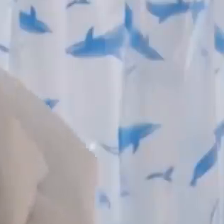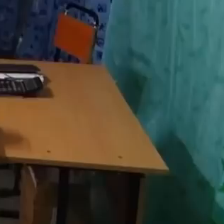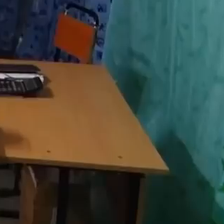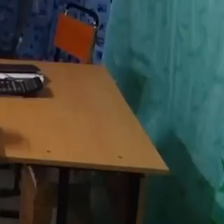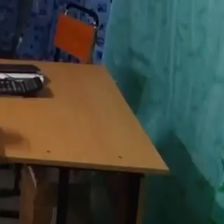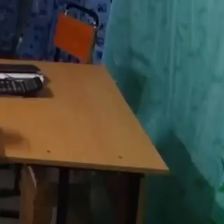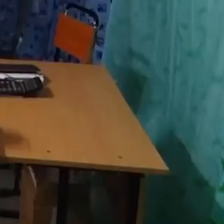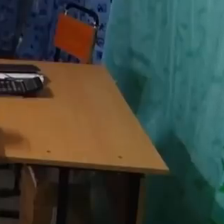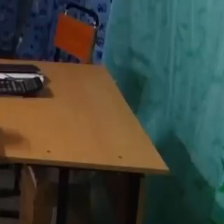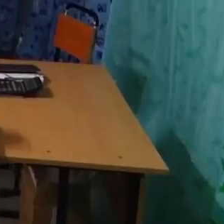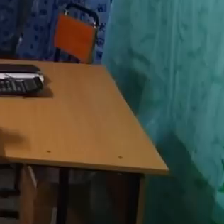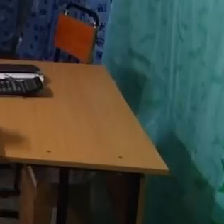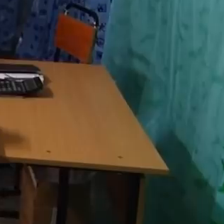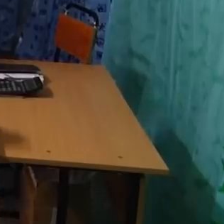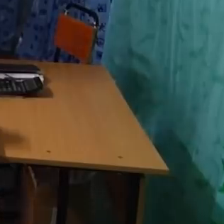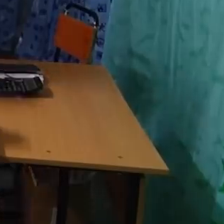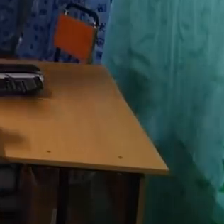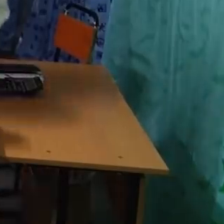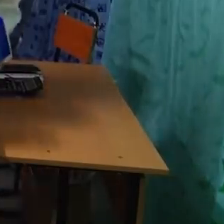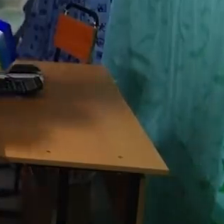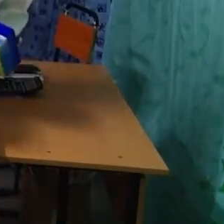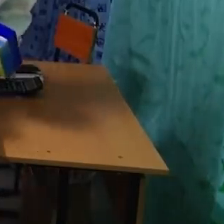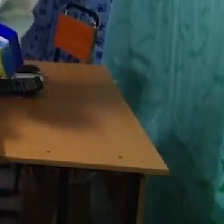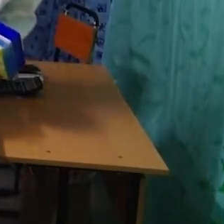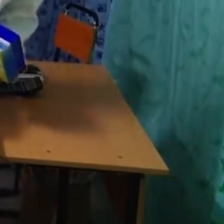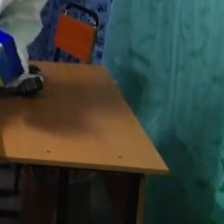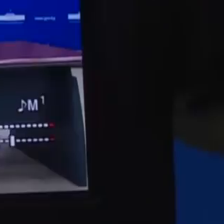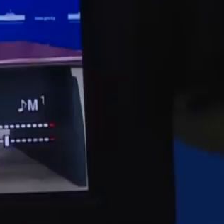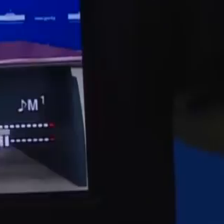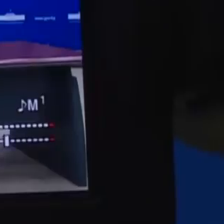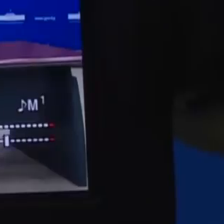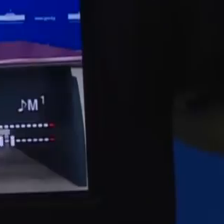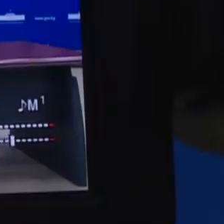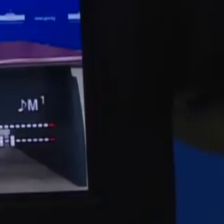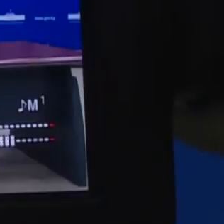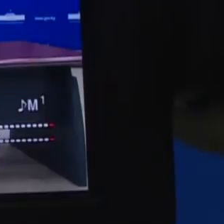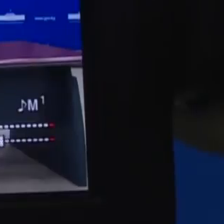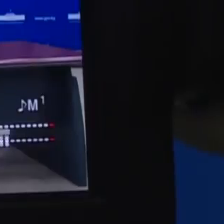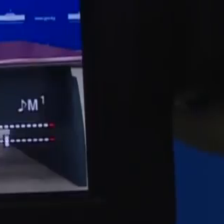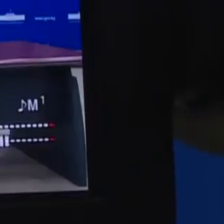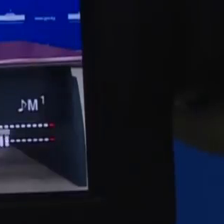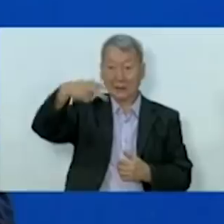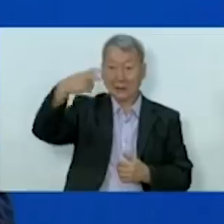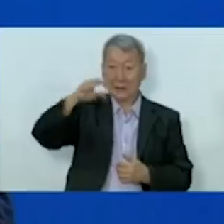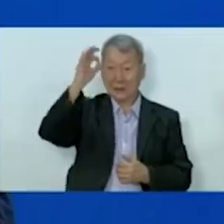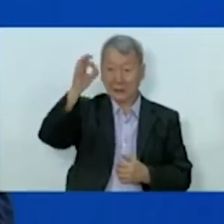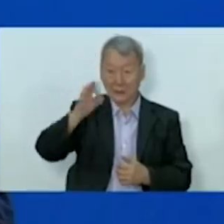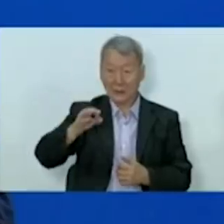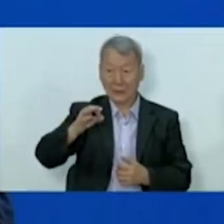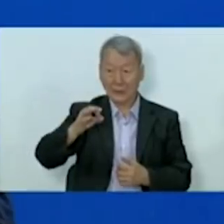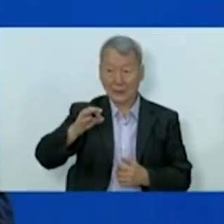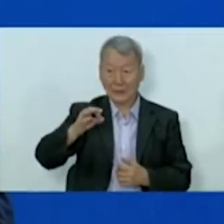өпкөсүнөн кагынып, денеси ысып жаткандар да эми COVID-19 бирдиктүү системасына кирүүдө. Эң негизгиси мына 20%